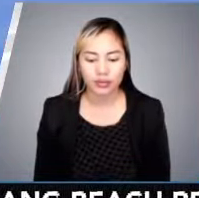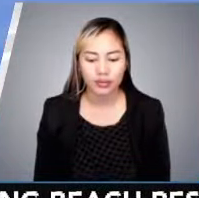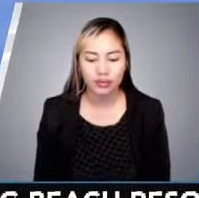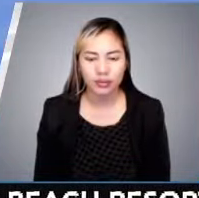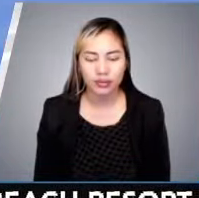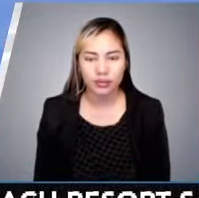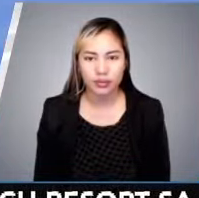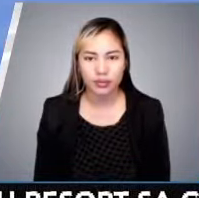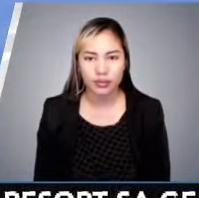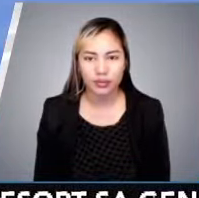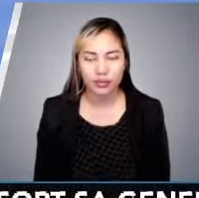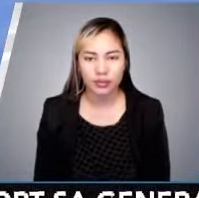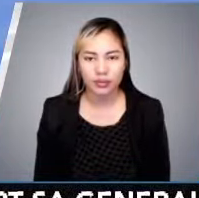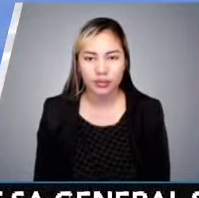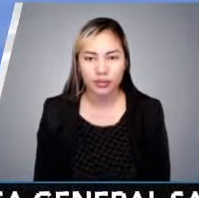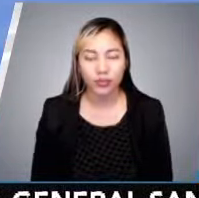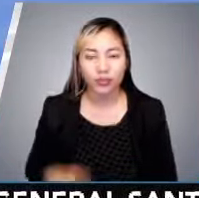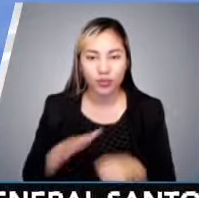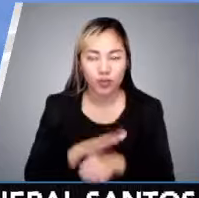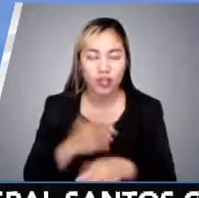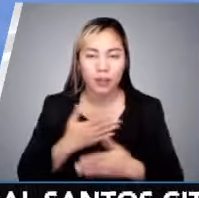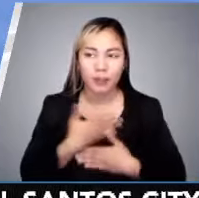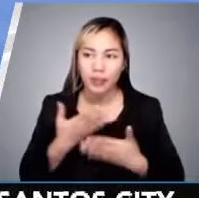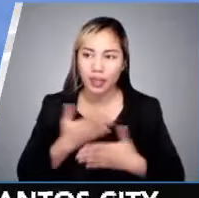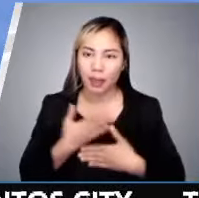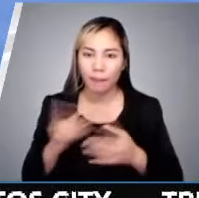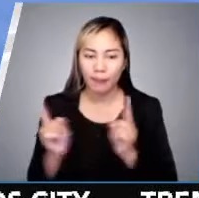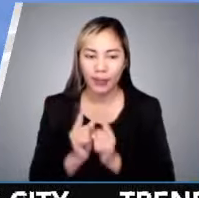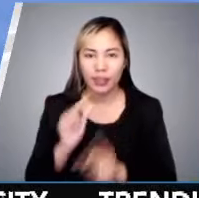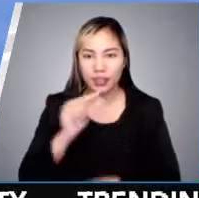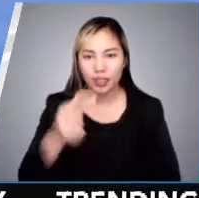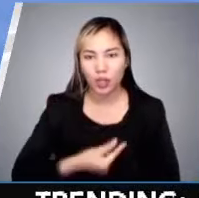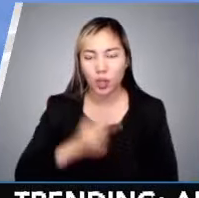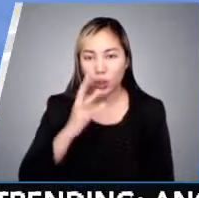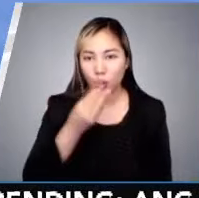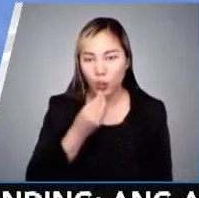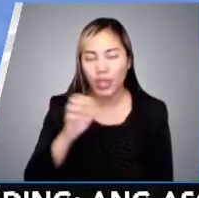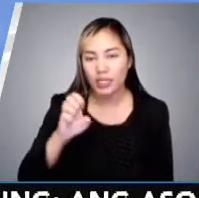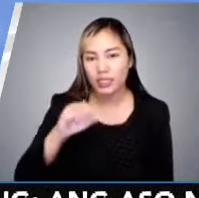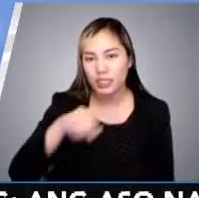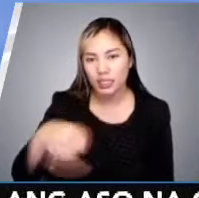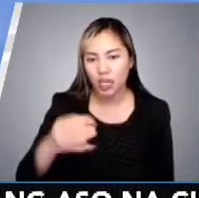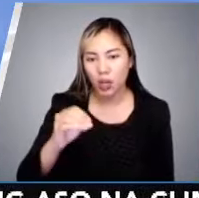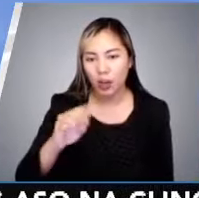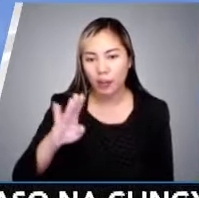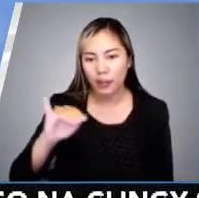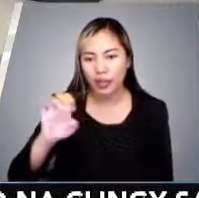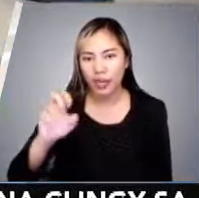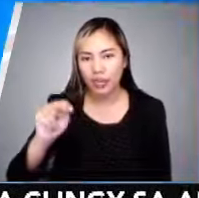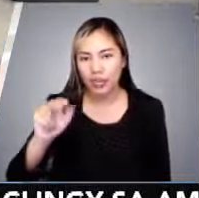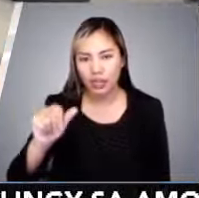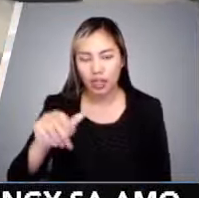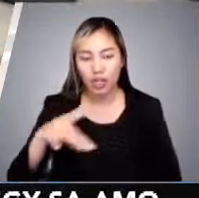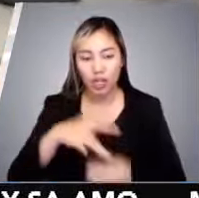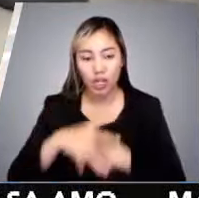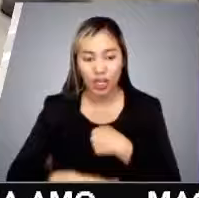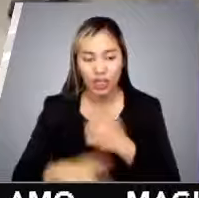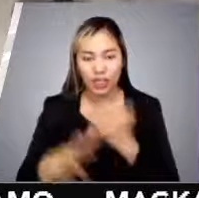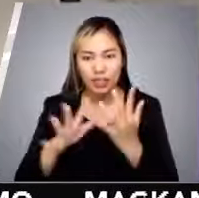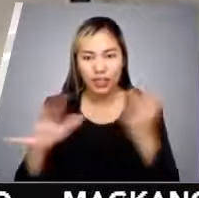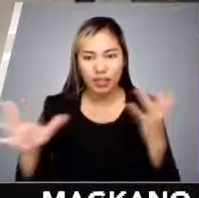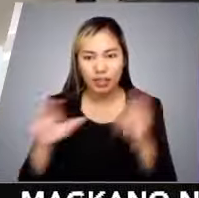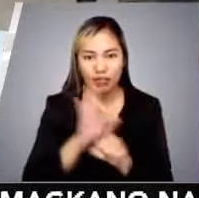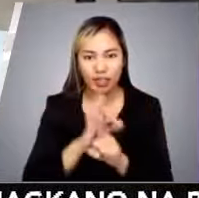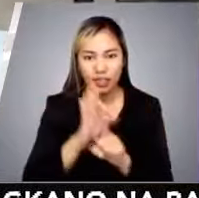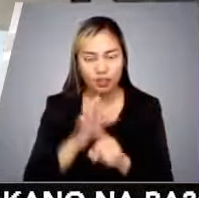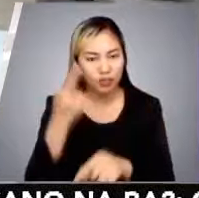Napuno ng saya ang meet and greet ni world number 3 pole vaulter EJ Obiena. Maaga pang pumila ang fans para lang makita